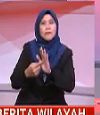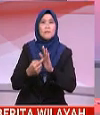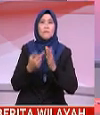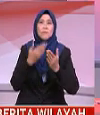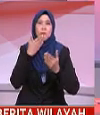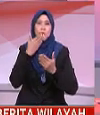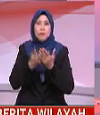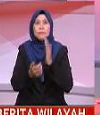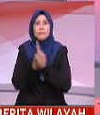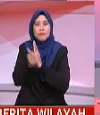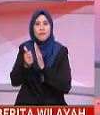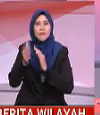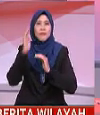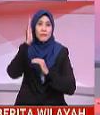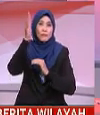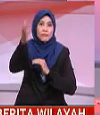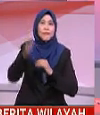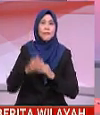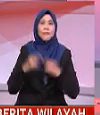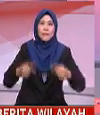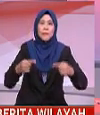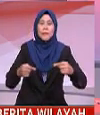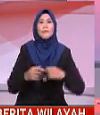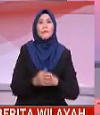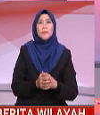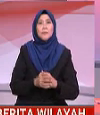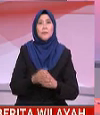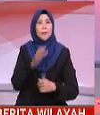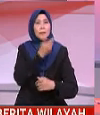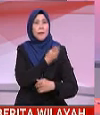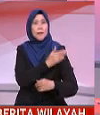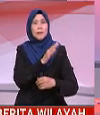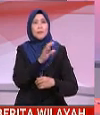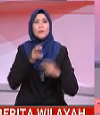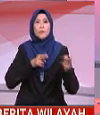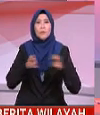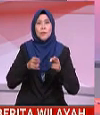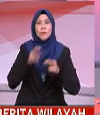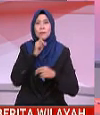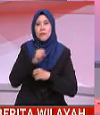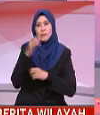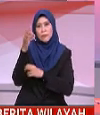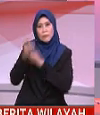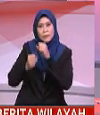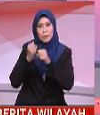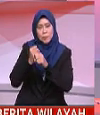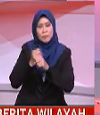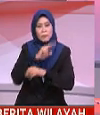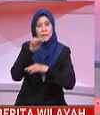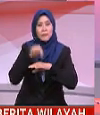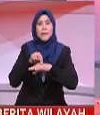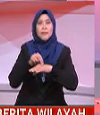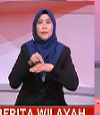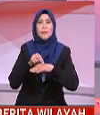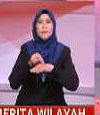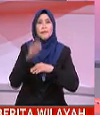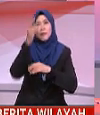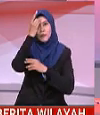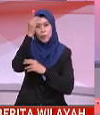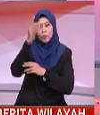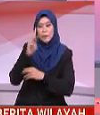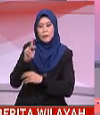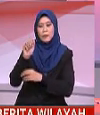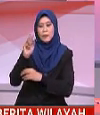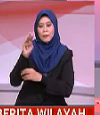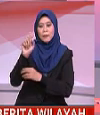skuad kebangsaan pada masa hadapan. Bekas pengurus skuad bawah 19 tahun B19 Kebangsaan, Datuk Kamarul Arifin Muhammad